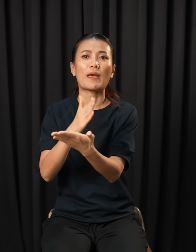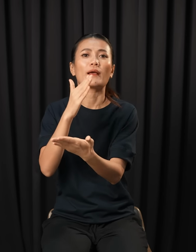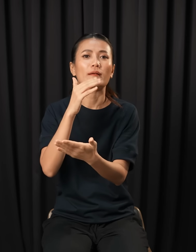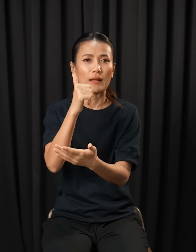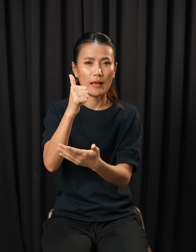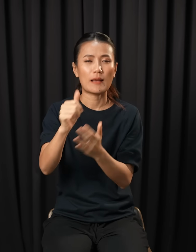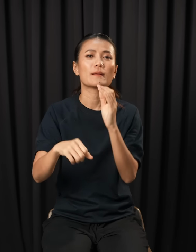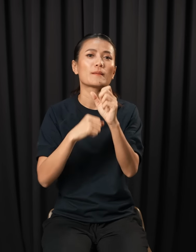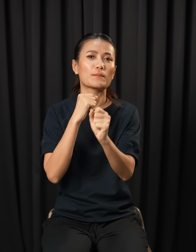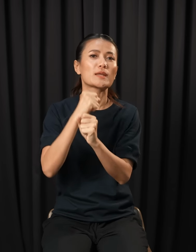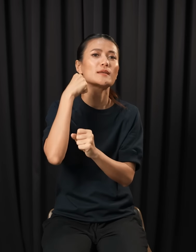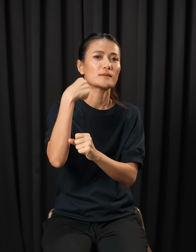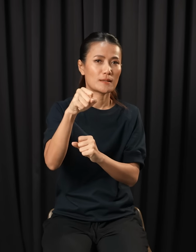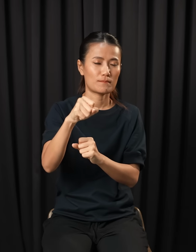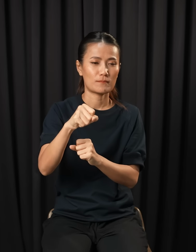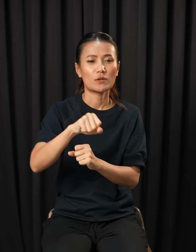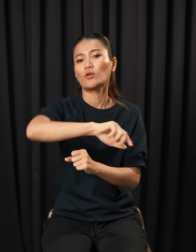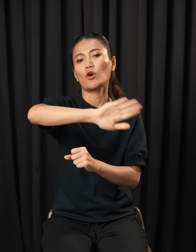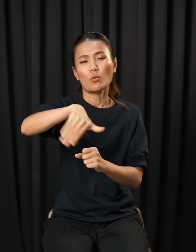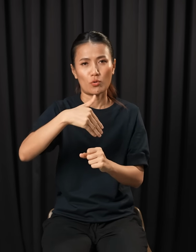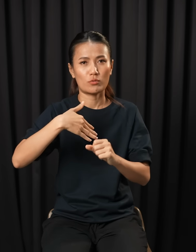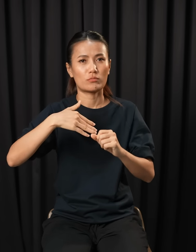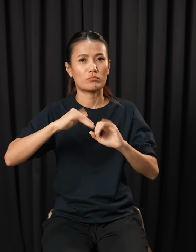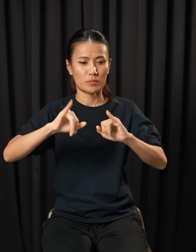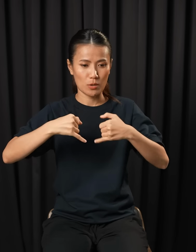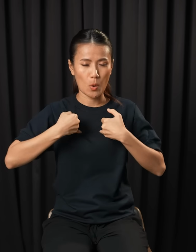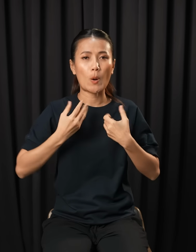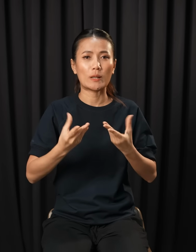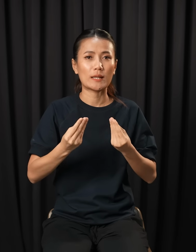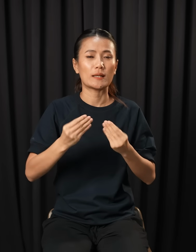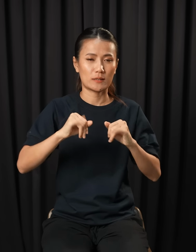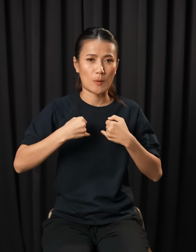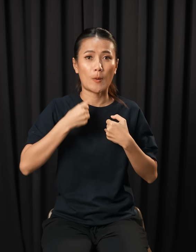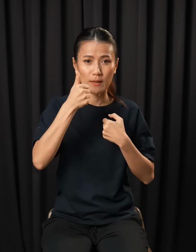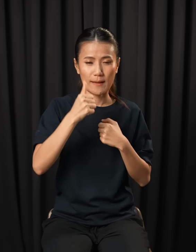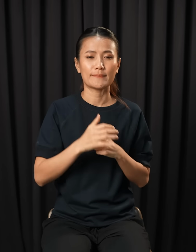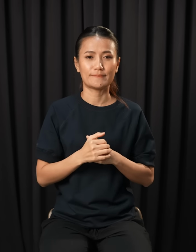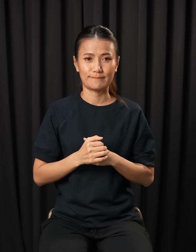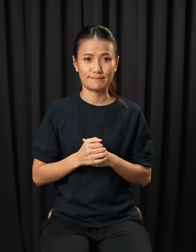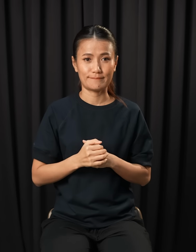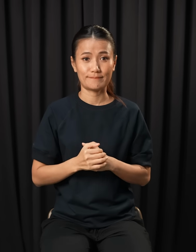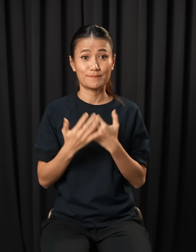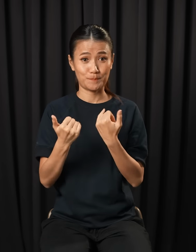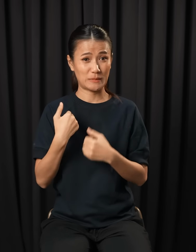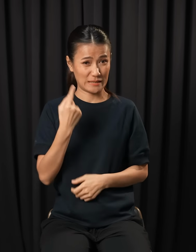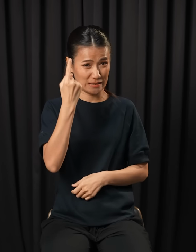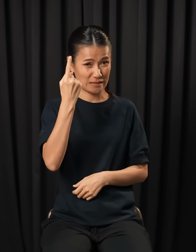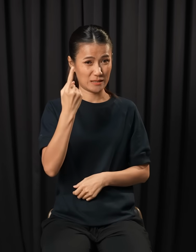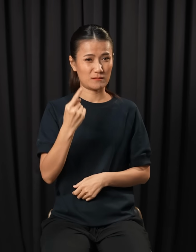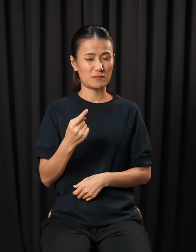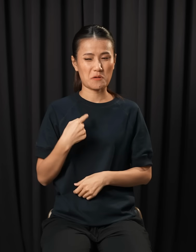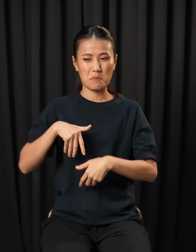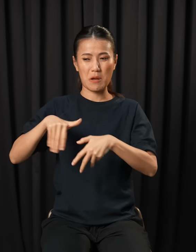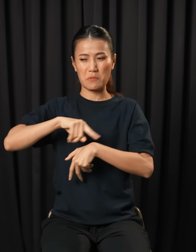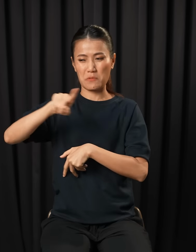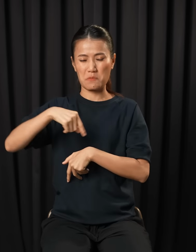ดำน้ำก็จะทำให้เกิดการกระจายที่ดินภายใน10ปีไม่ต้องรอชาติหน้าชาตินี้ก็ได้เป็นเจ้าของที่ดินของตัวเองอันนี้ก็เป็นอันที่1